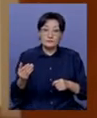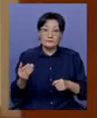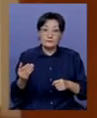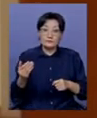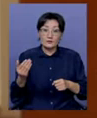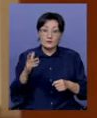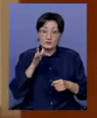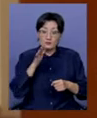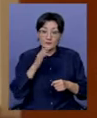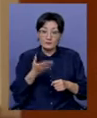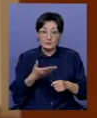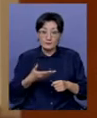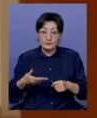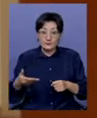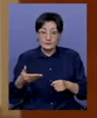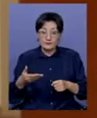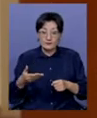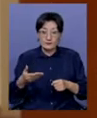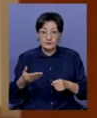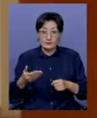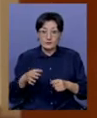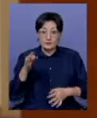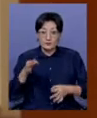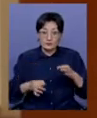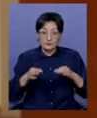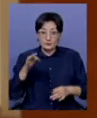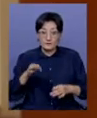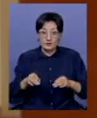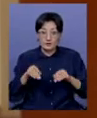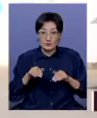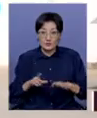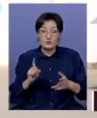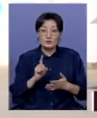біз сол кезде біздің де сот үкім шығаруға тиіс.